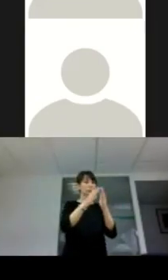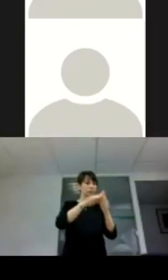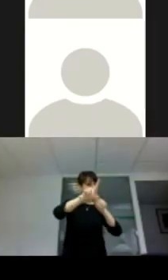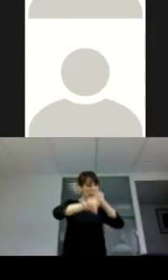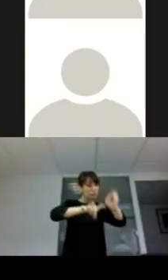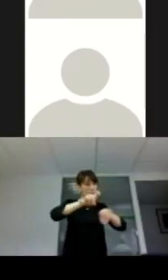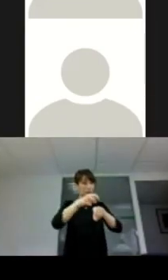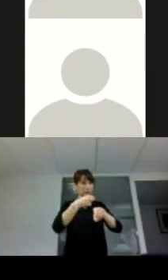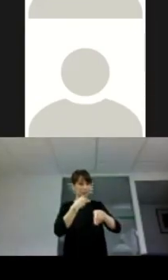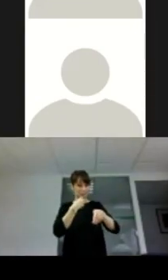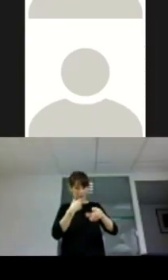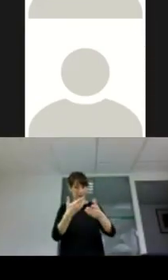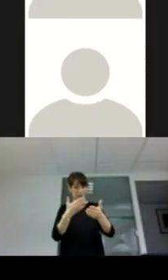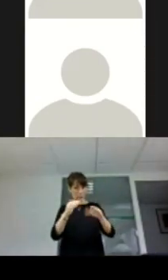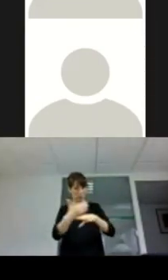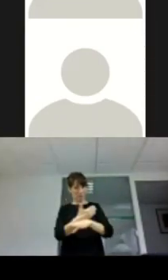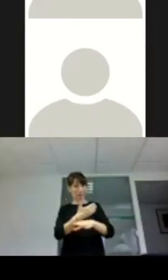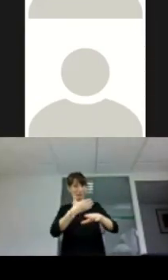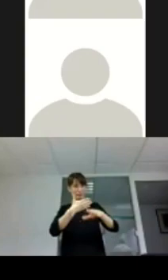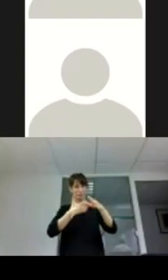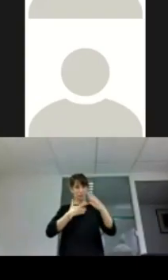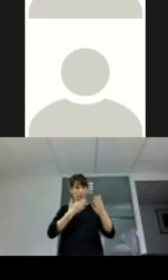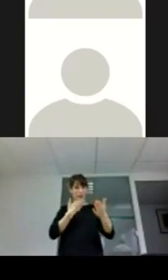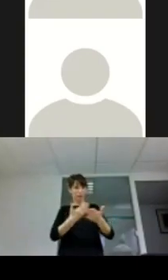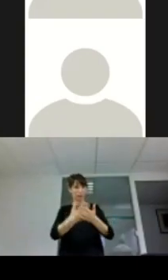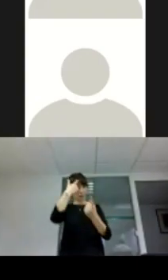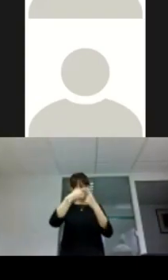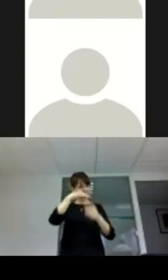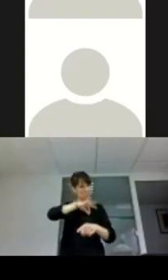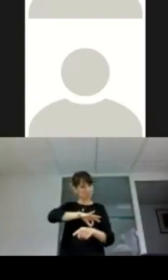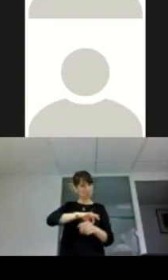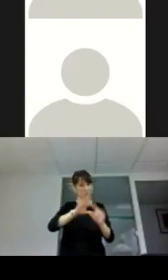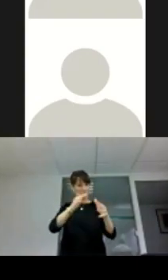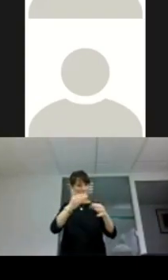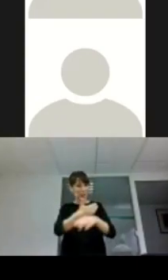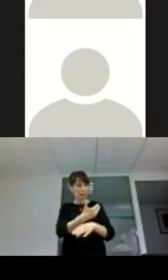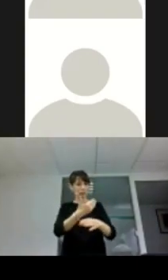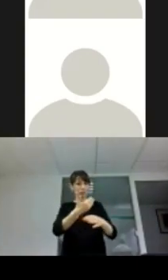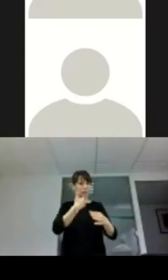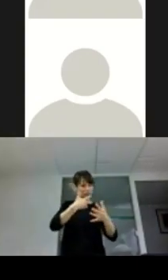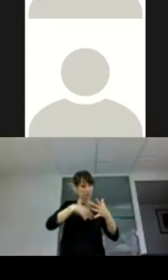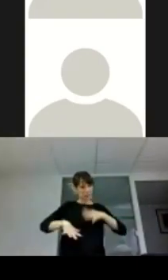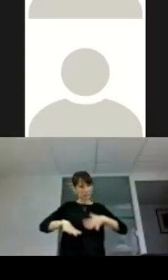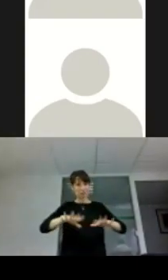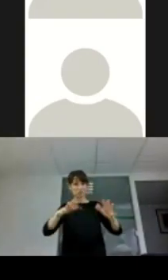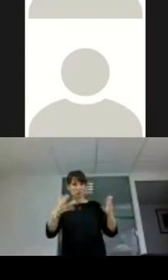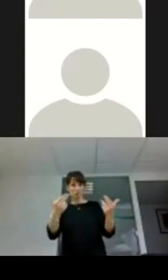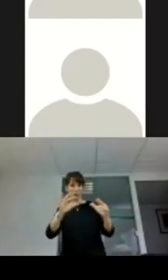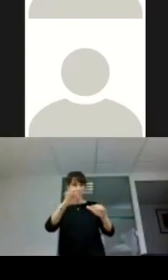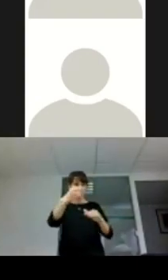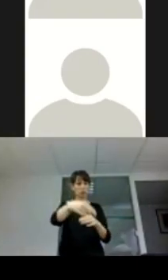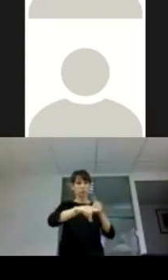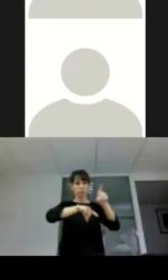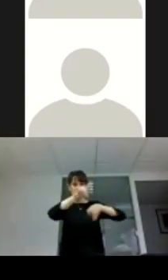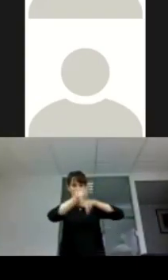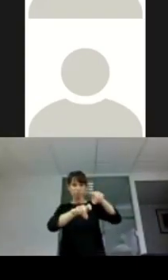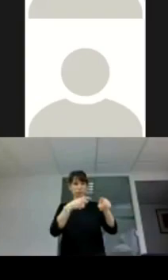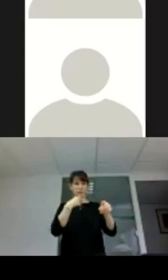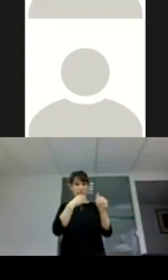de support pour voir comment s'est passée leur interséance, voir quel est leur état de santé, de fatigue au